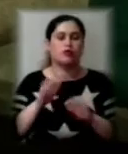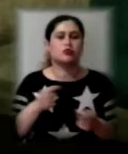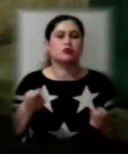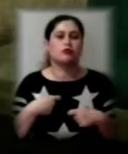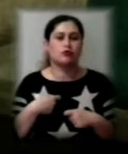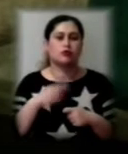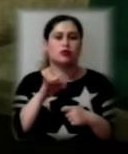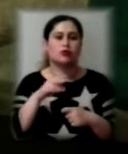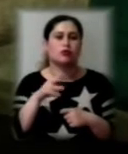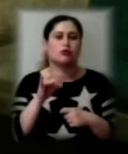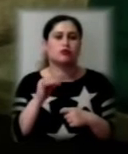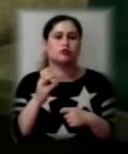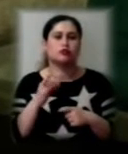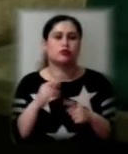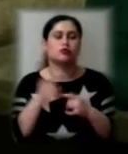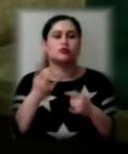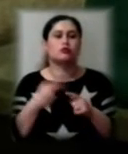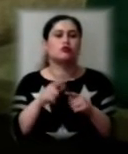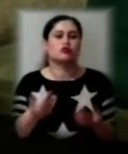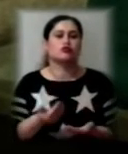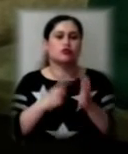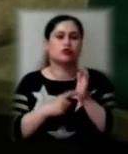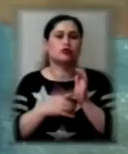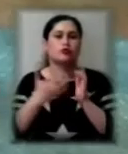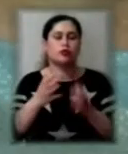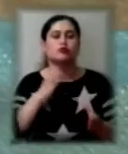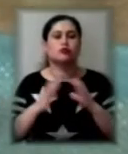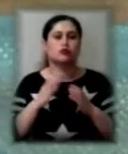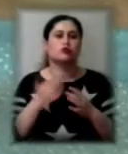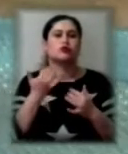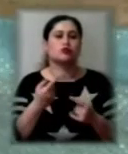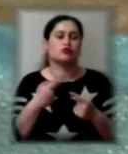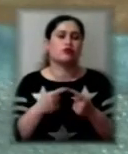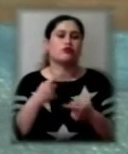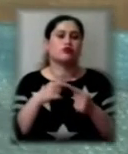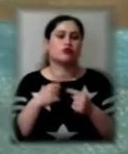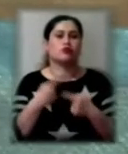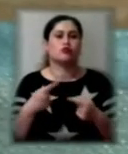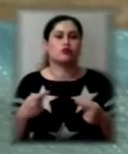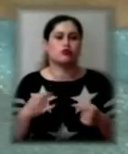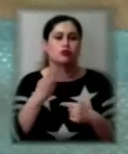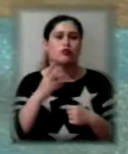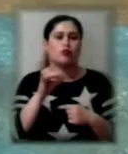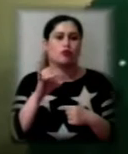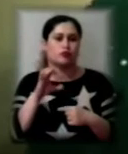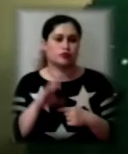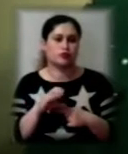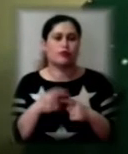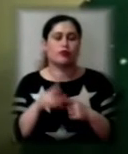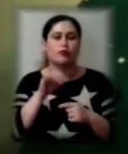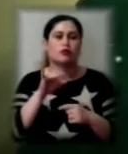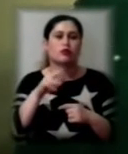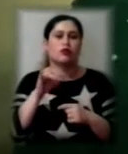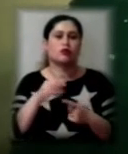Кравченко. Наразі тут мешкають 65 студентів, стільки ж повернулись до інших двох корпусів. На період карантину у нас